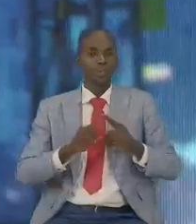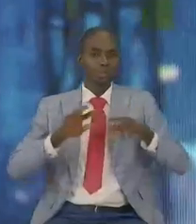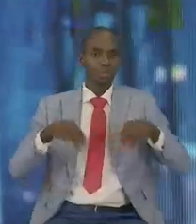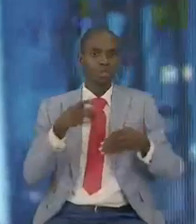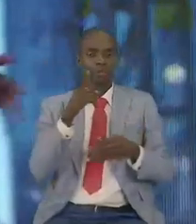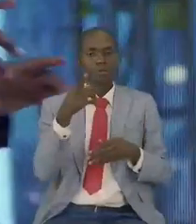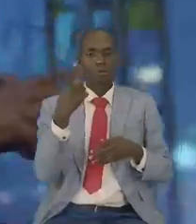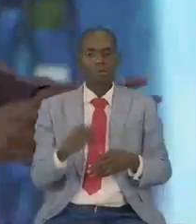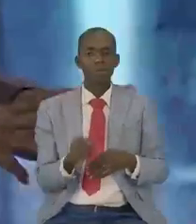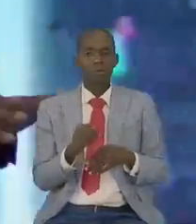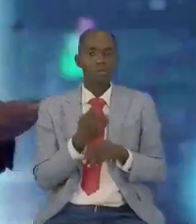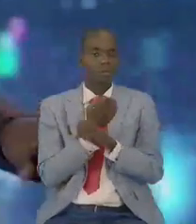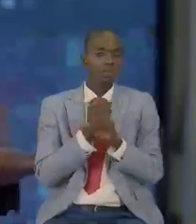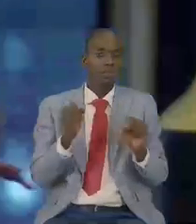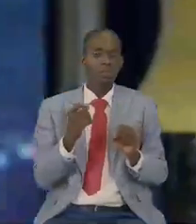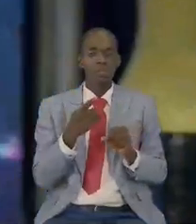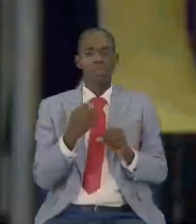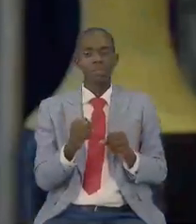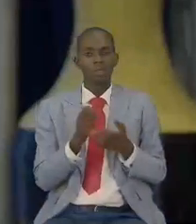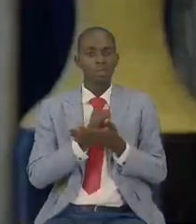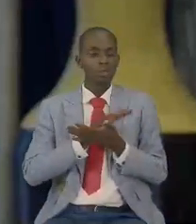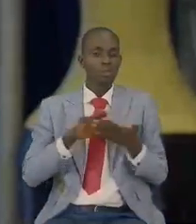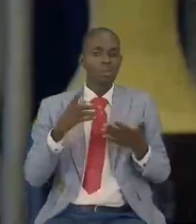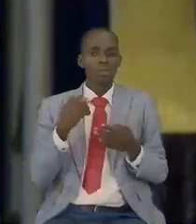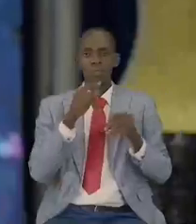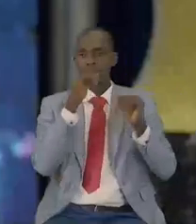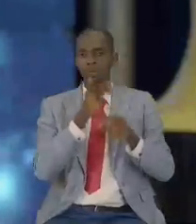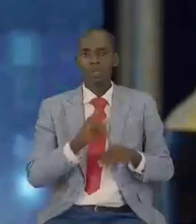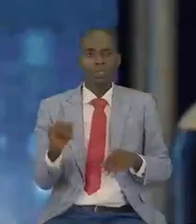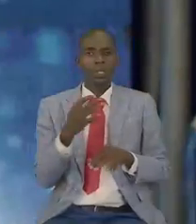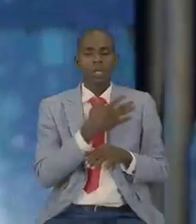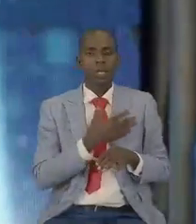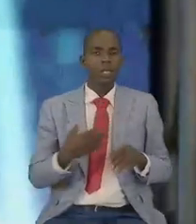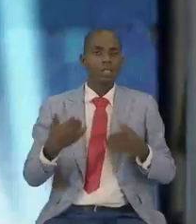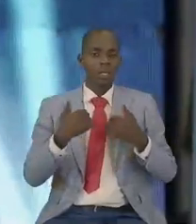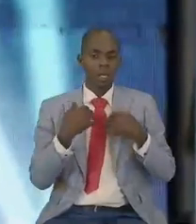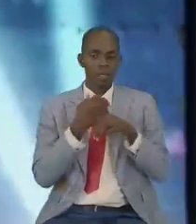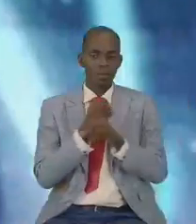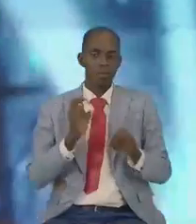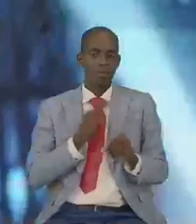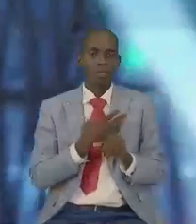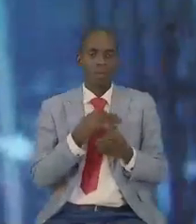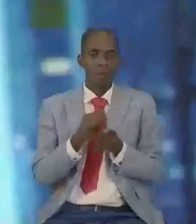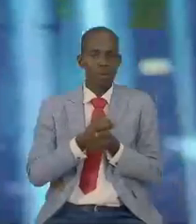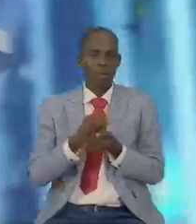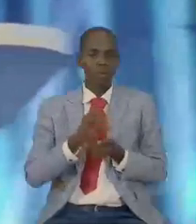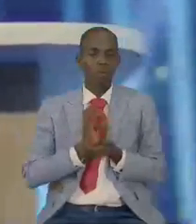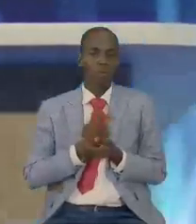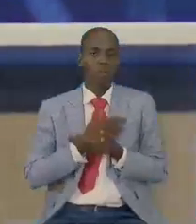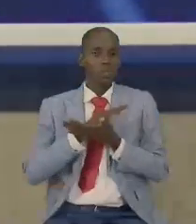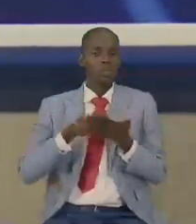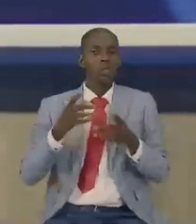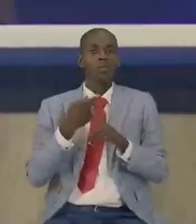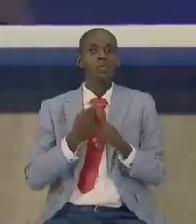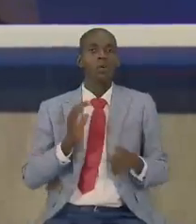salut, la rédemption, la réconciliation, la bénédiction. Et il nous a sauvés, nous a lavés de